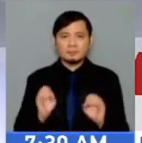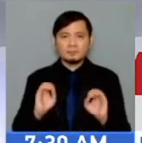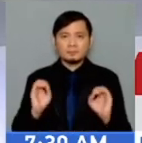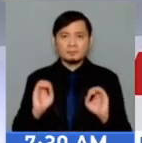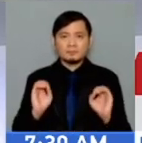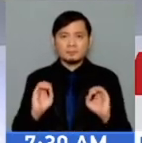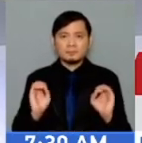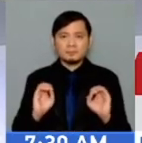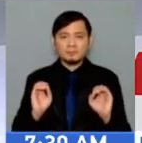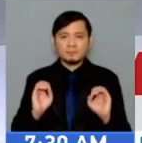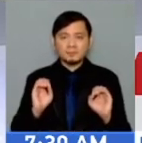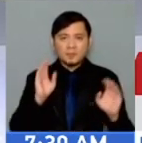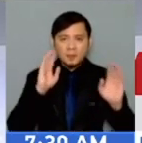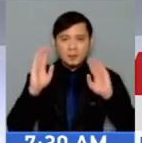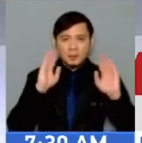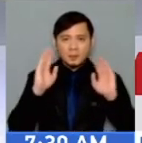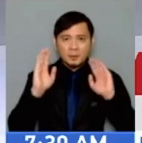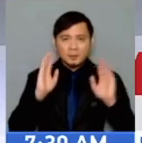Ma'am Boots?